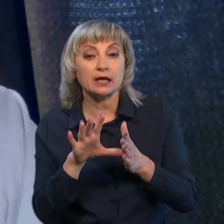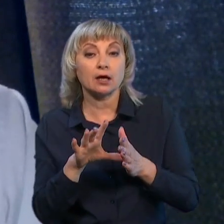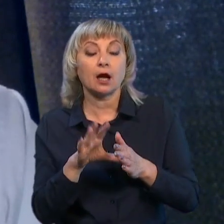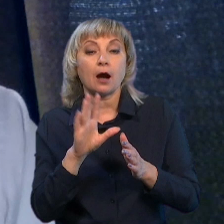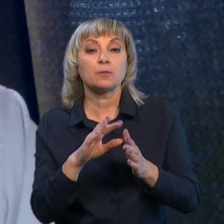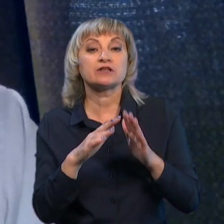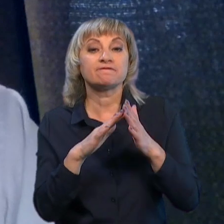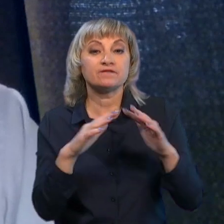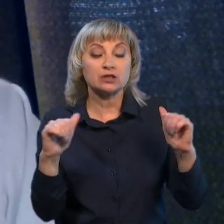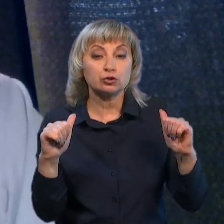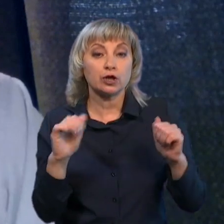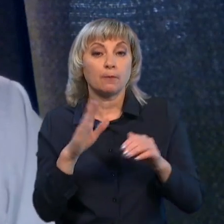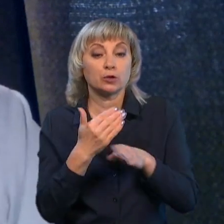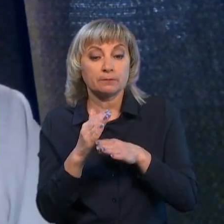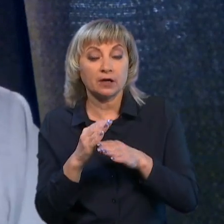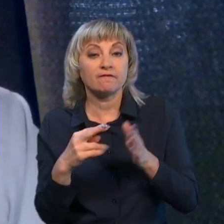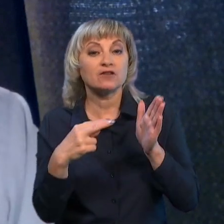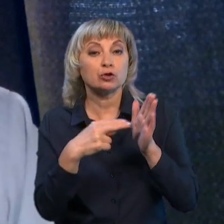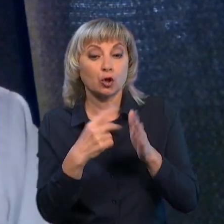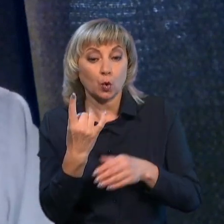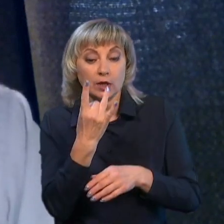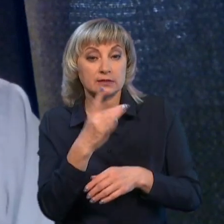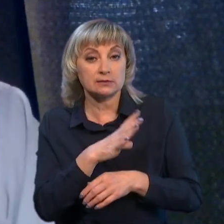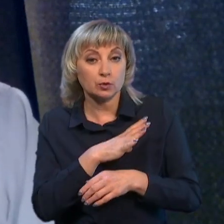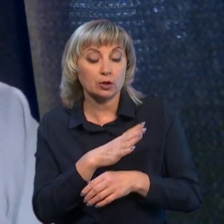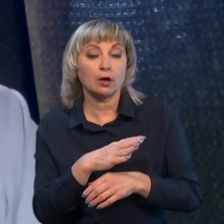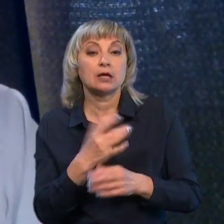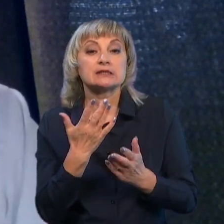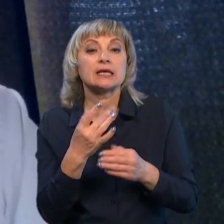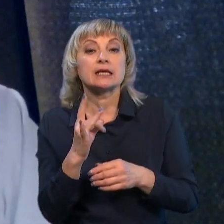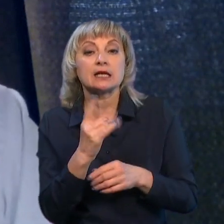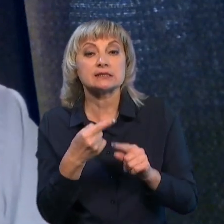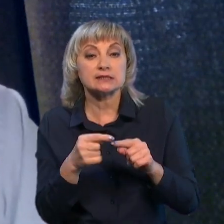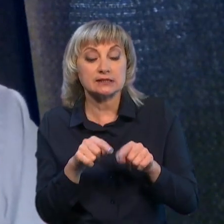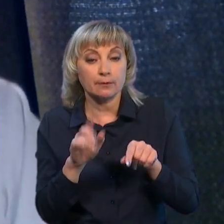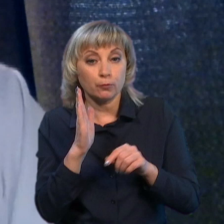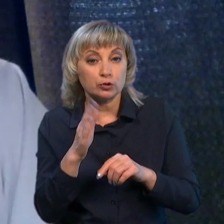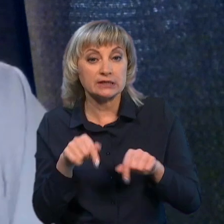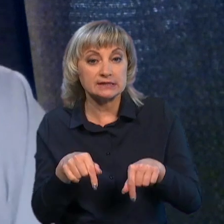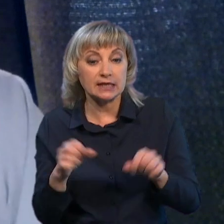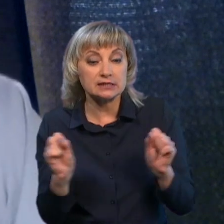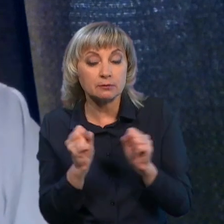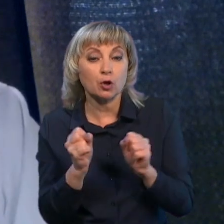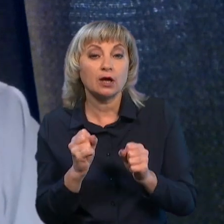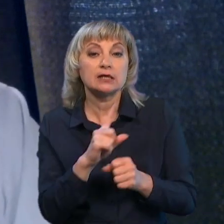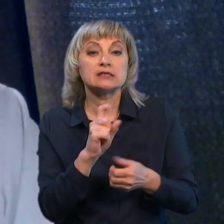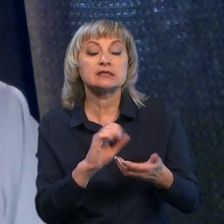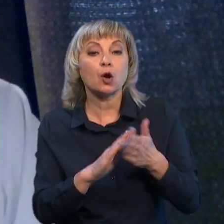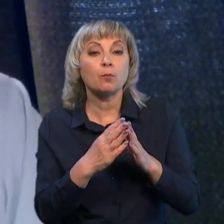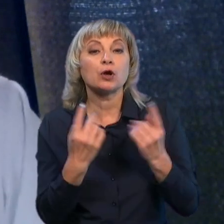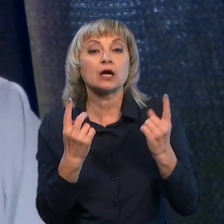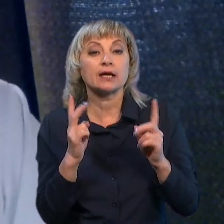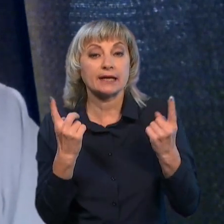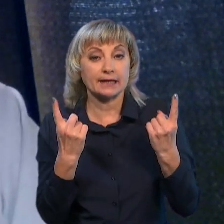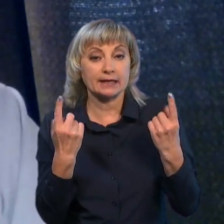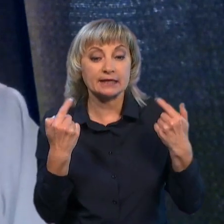включало потихеньку, поступово. Це також було один раз цього на все. Скільки раз таке може бути цією зимою? Ну, за умов, знову ж таки, якоїсь кризової ситуації, це